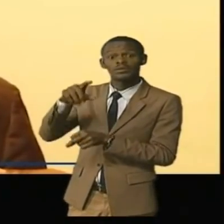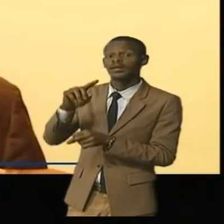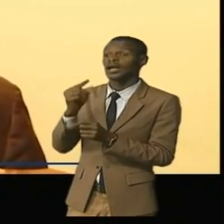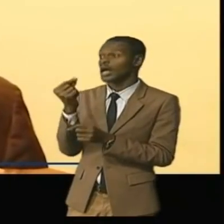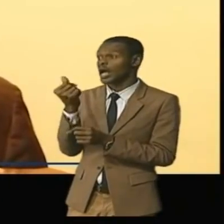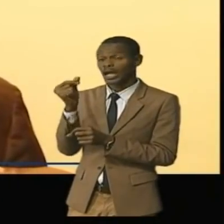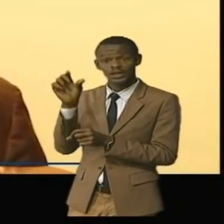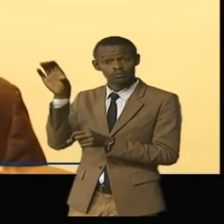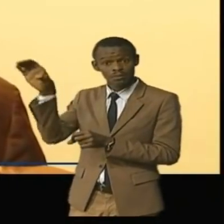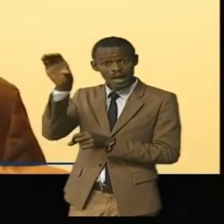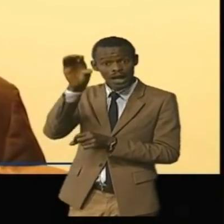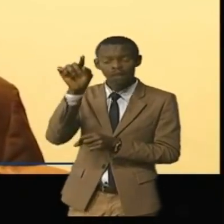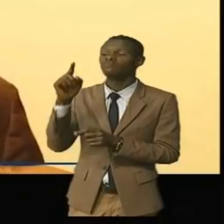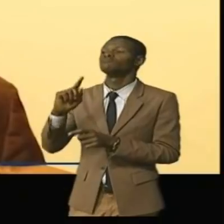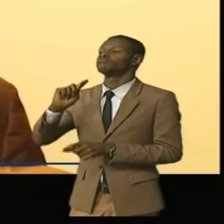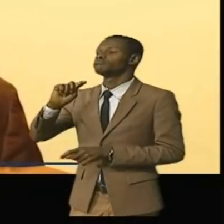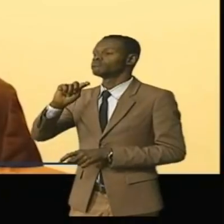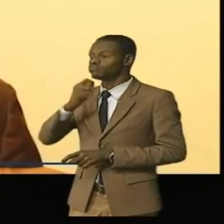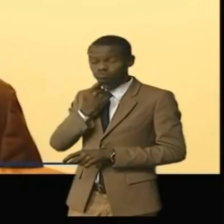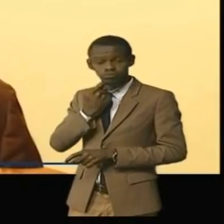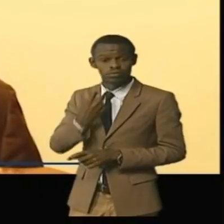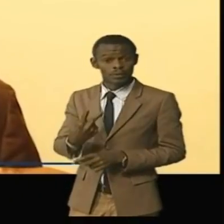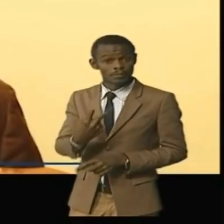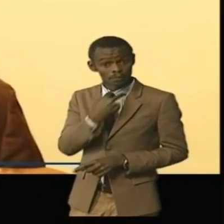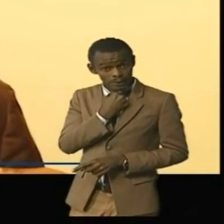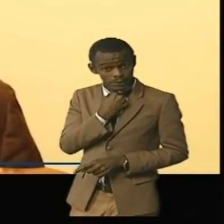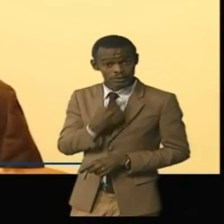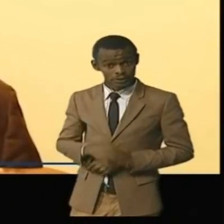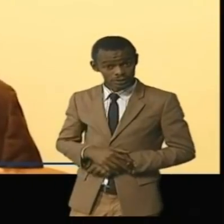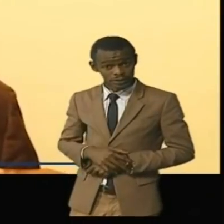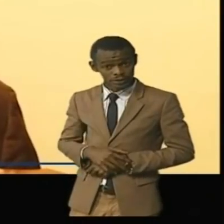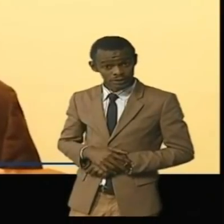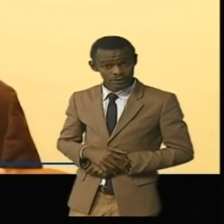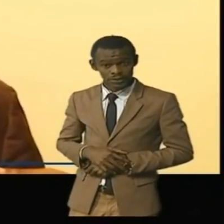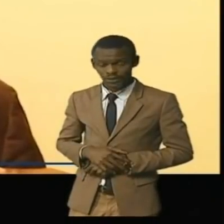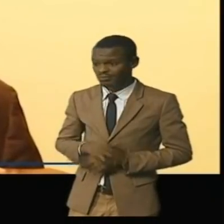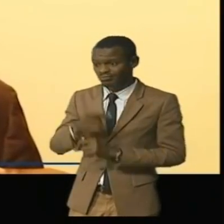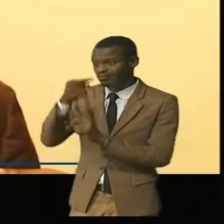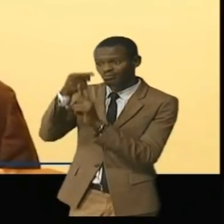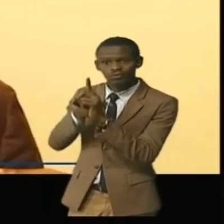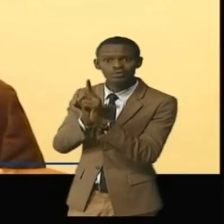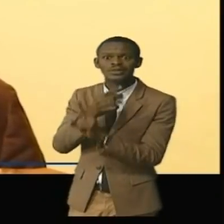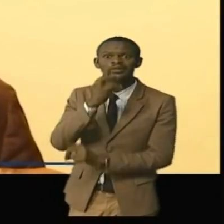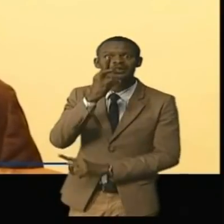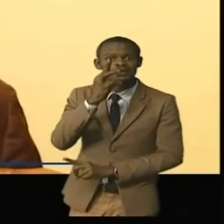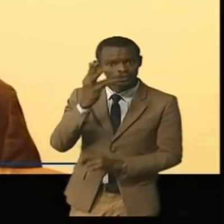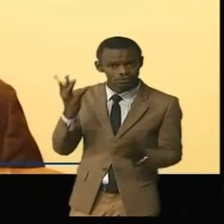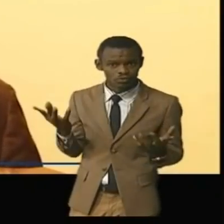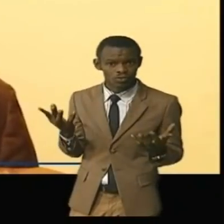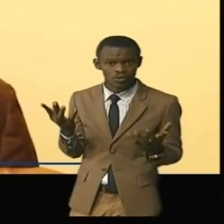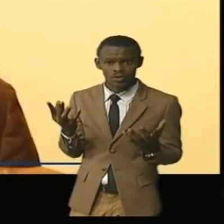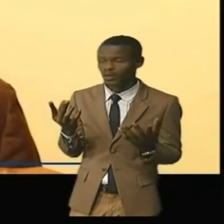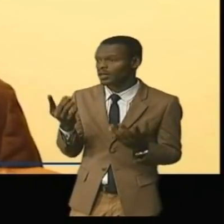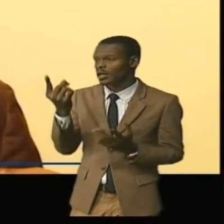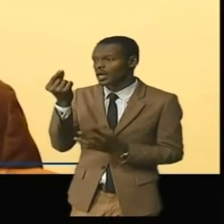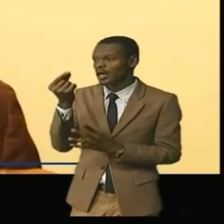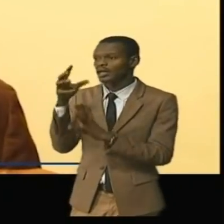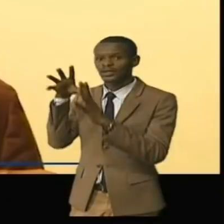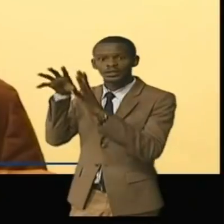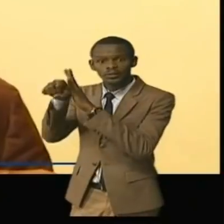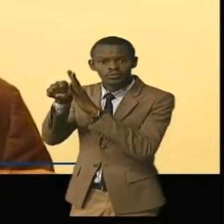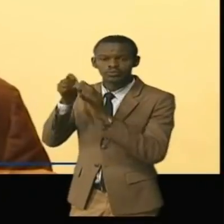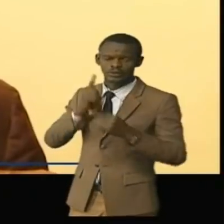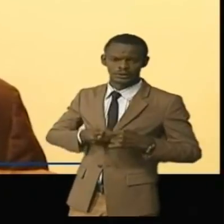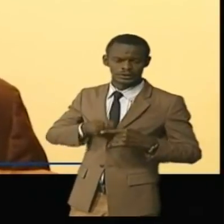dernière. Donc nous parlons maintenant de 6 mois où les gens n'ont pas accès à leurs comptes bancaires, et ils n'ont pas accès à leur